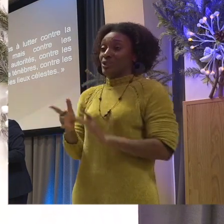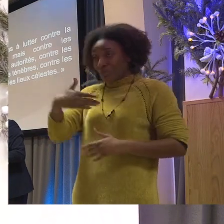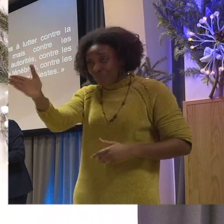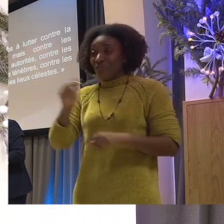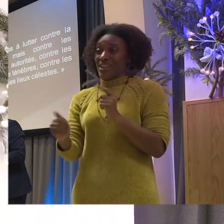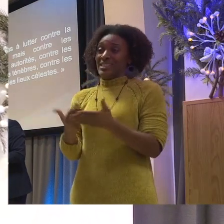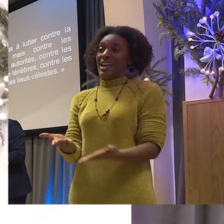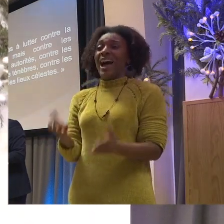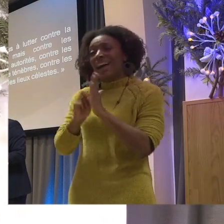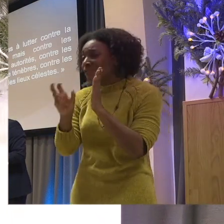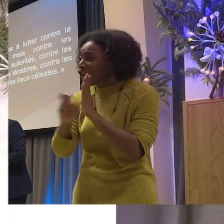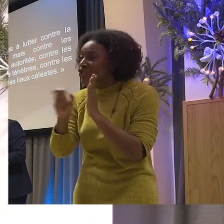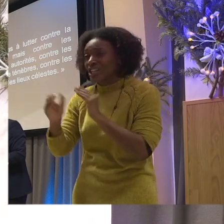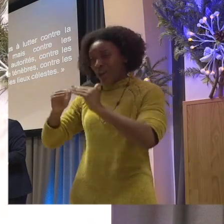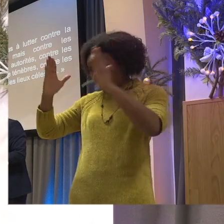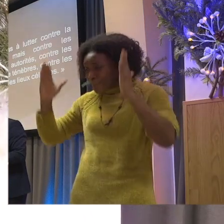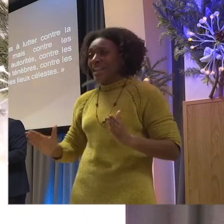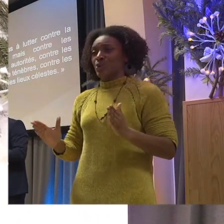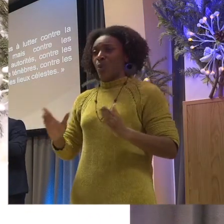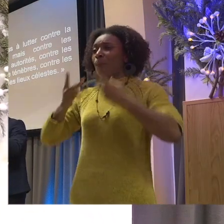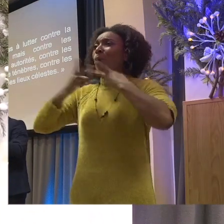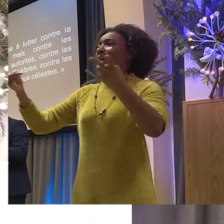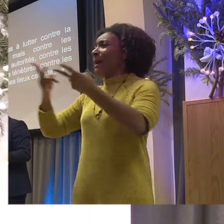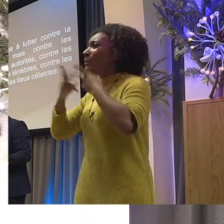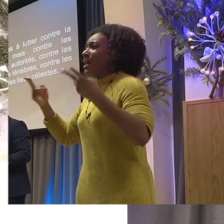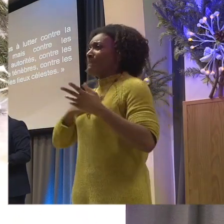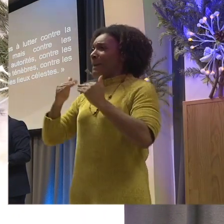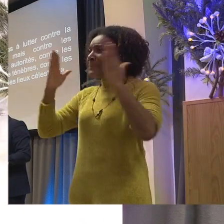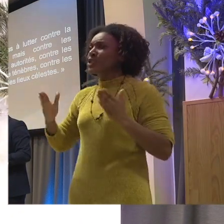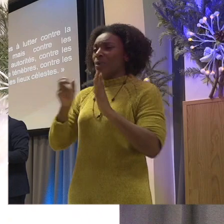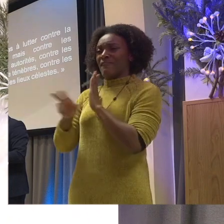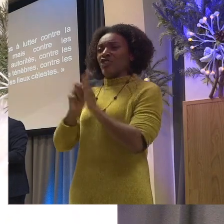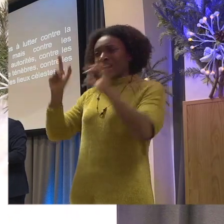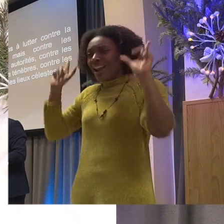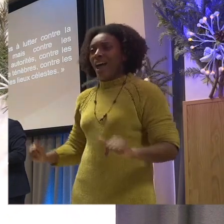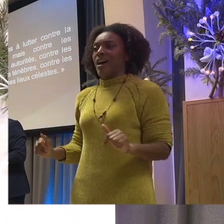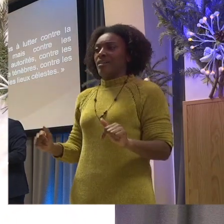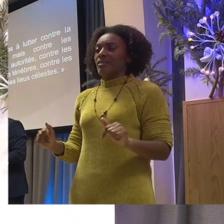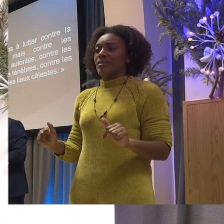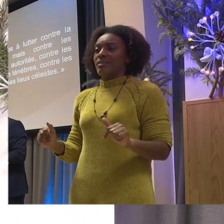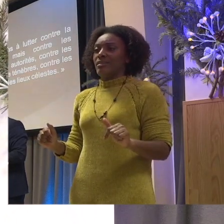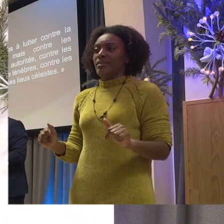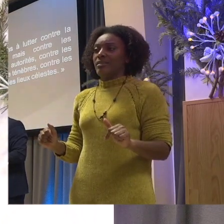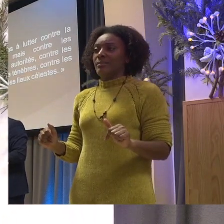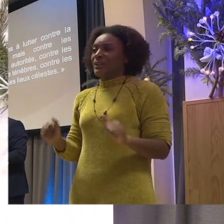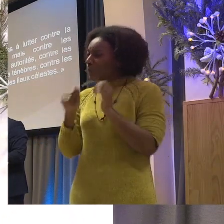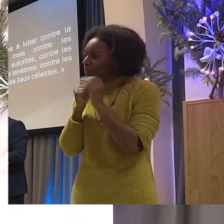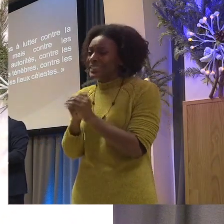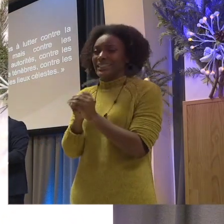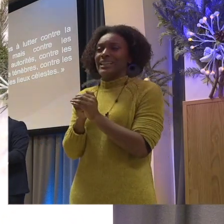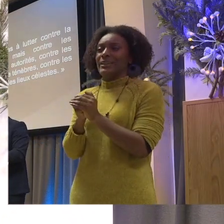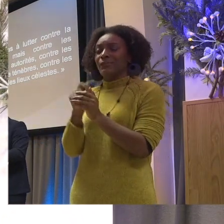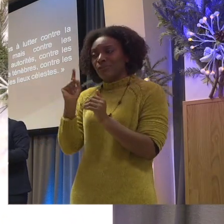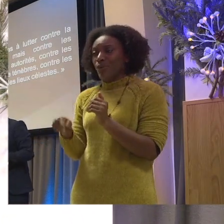travail, annonce l'évangile dans ta maison. Ce verset d'Éphésiens 6 nous dit que nous devons lutter. Et le mot